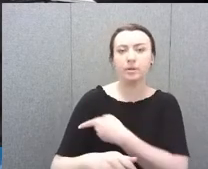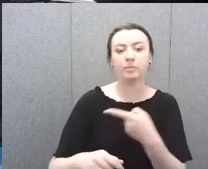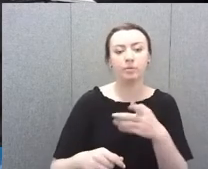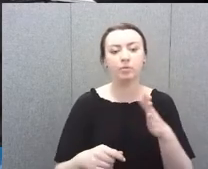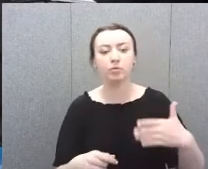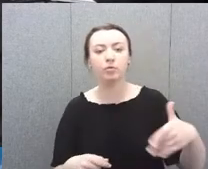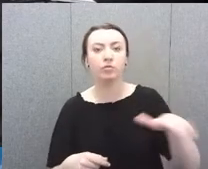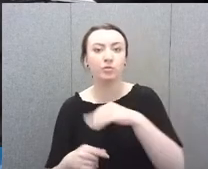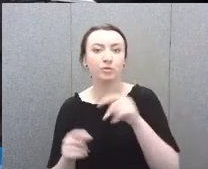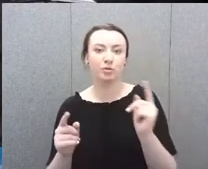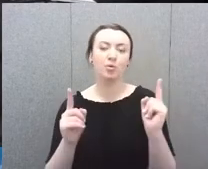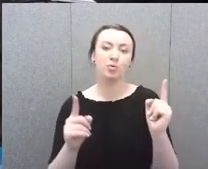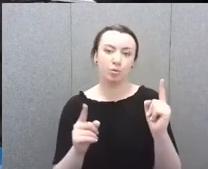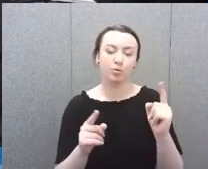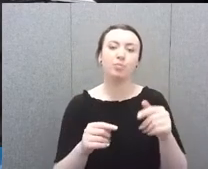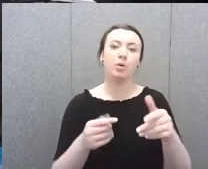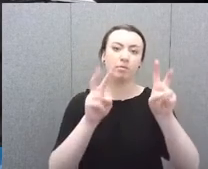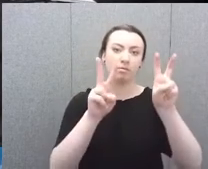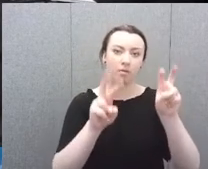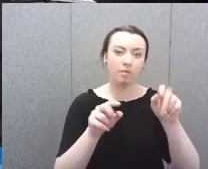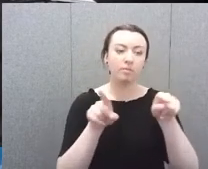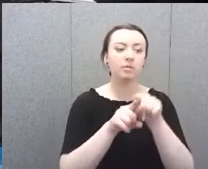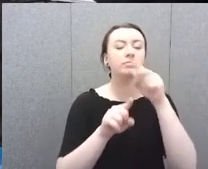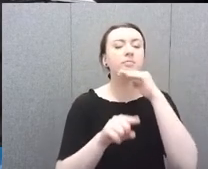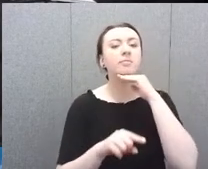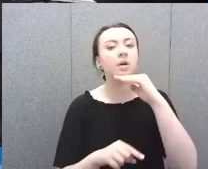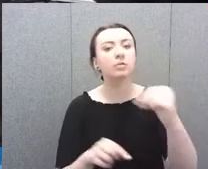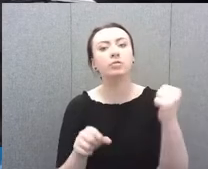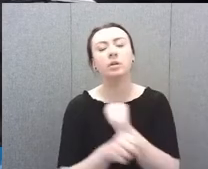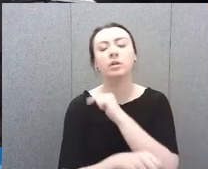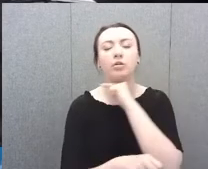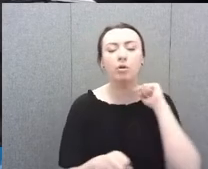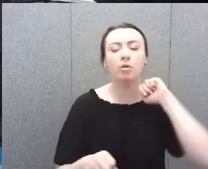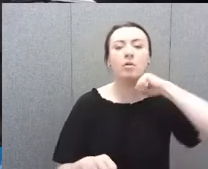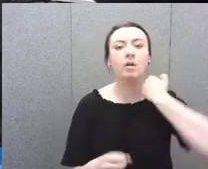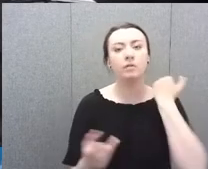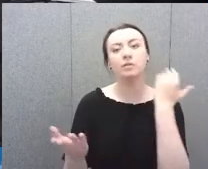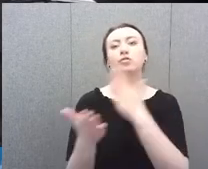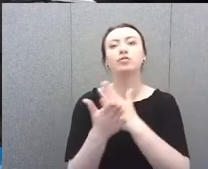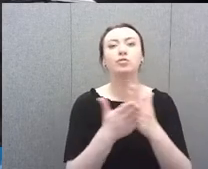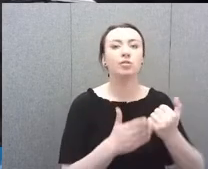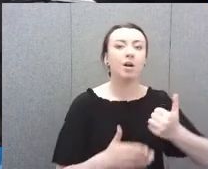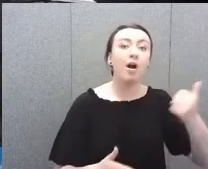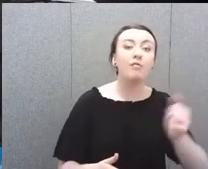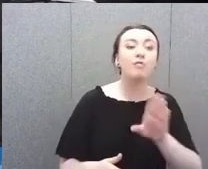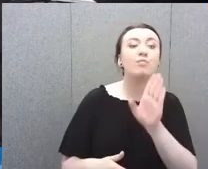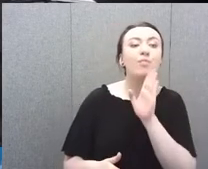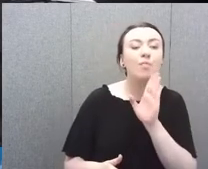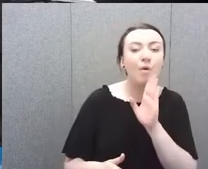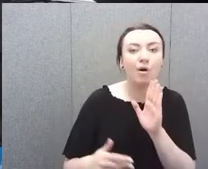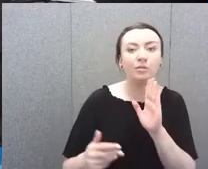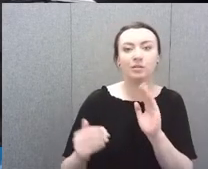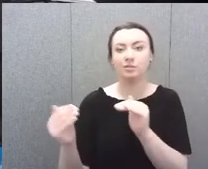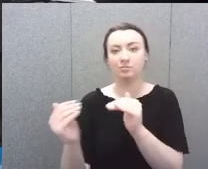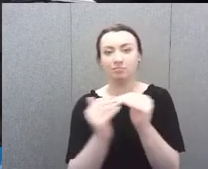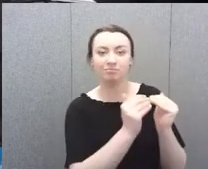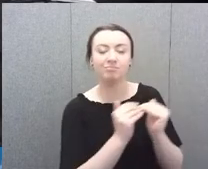время еще многое нужно сделать, обеспечивая одинаковое участие женщин в демократических процессах